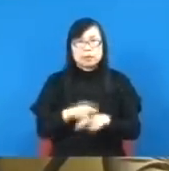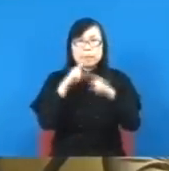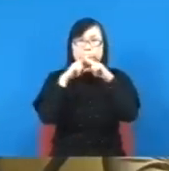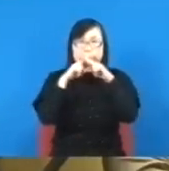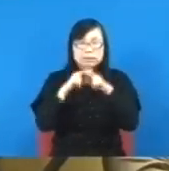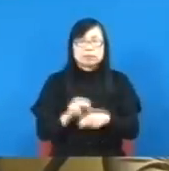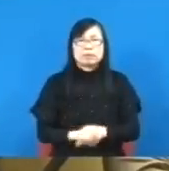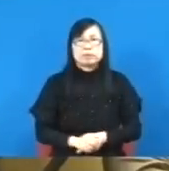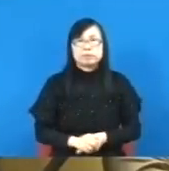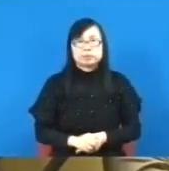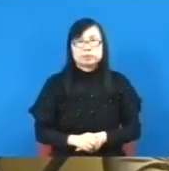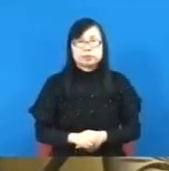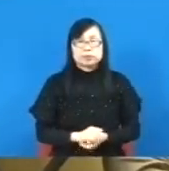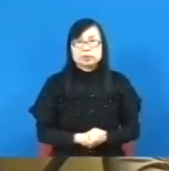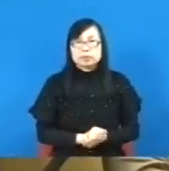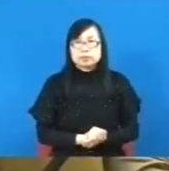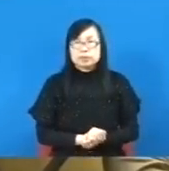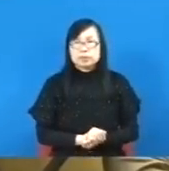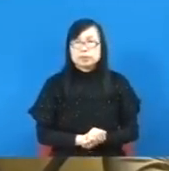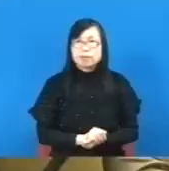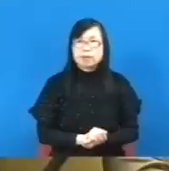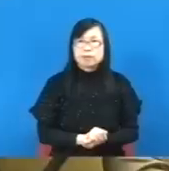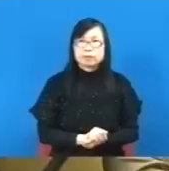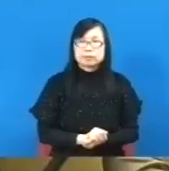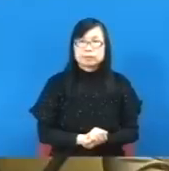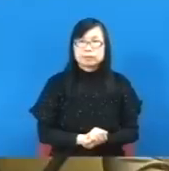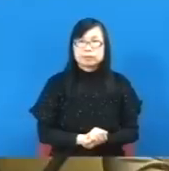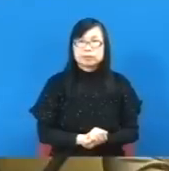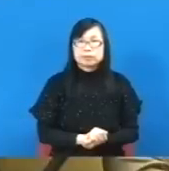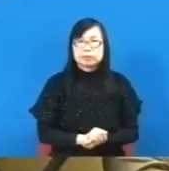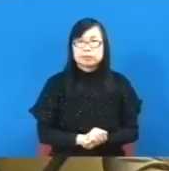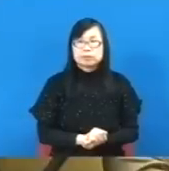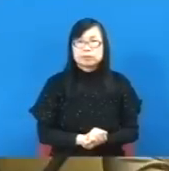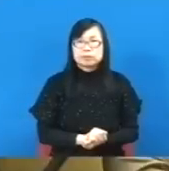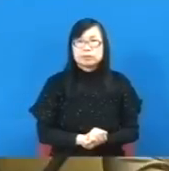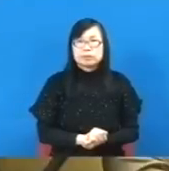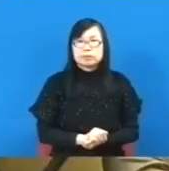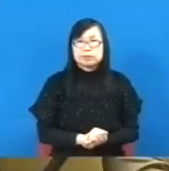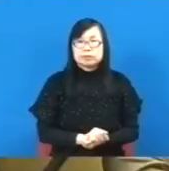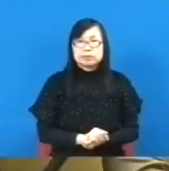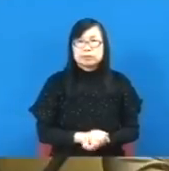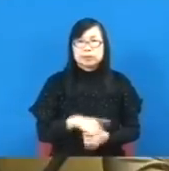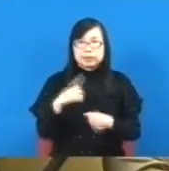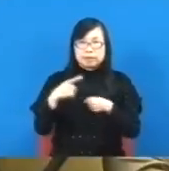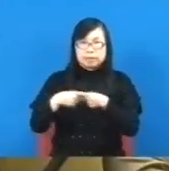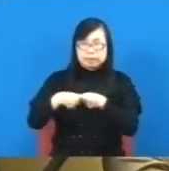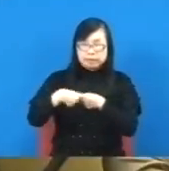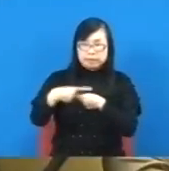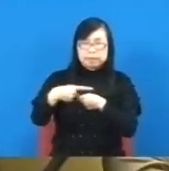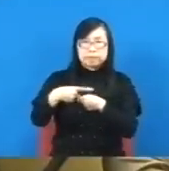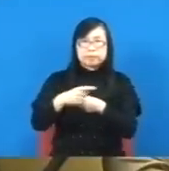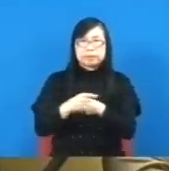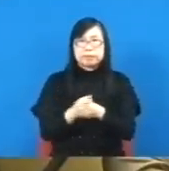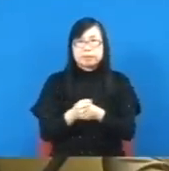的 那是 好了他是第一屆高